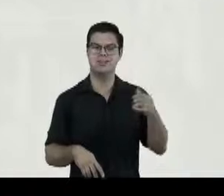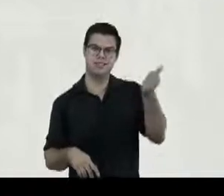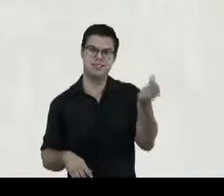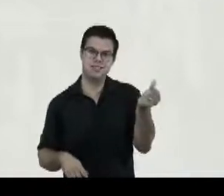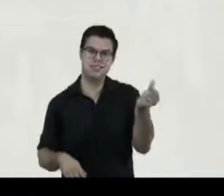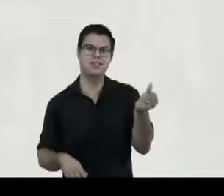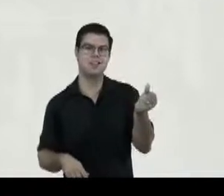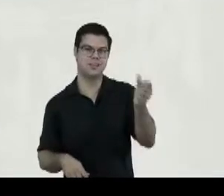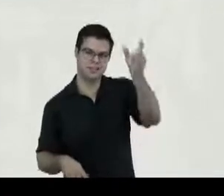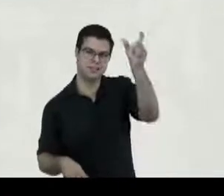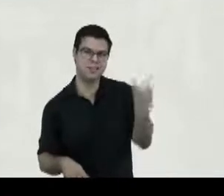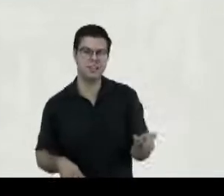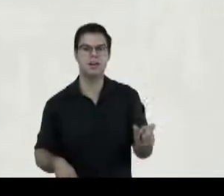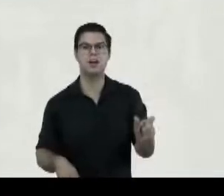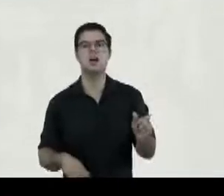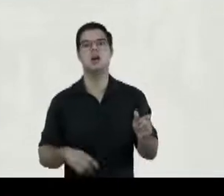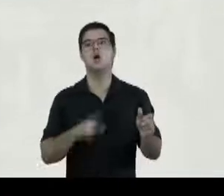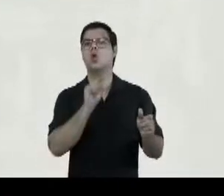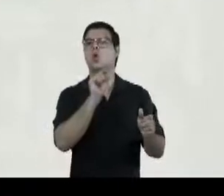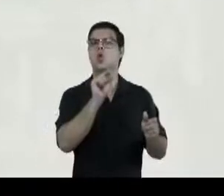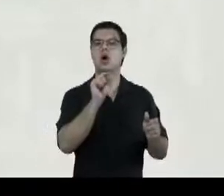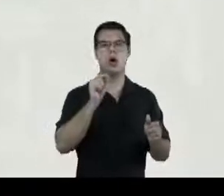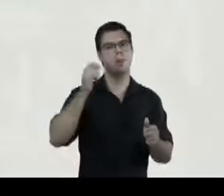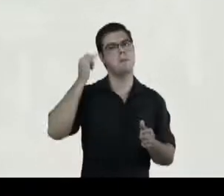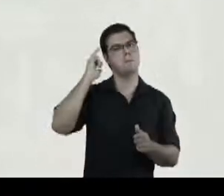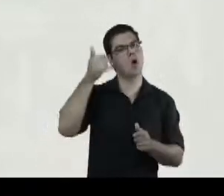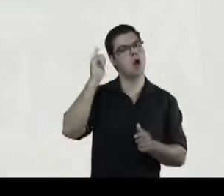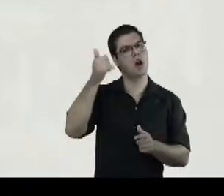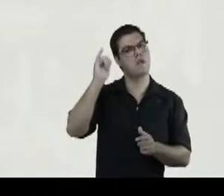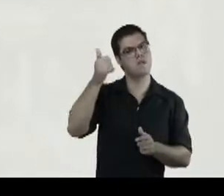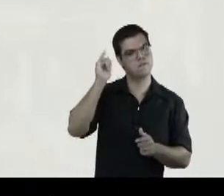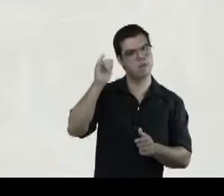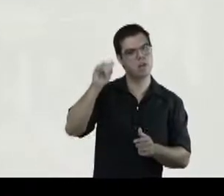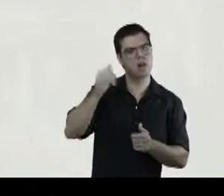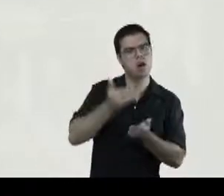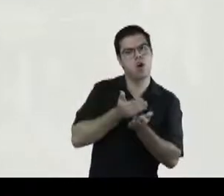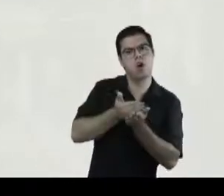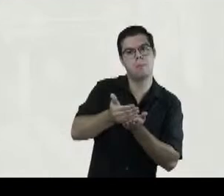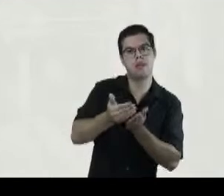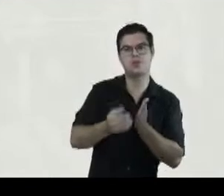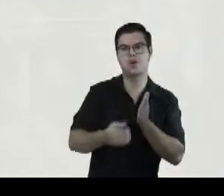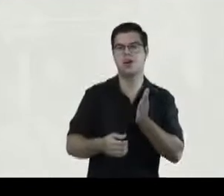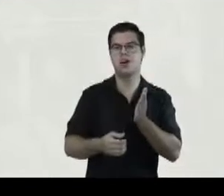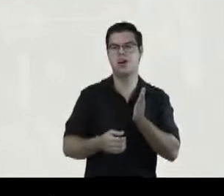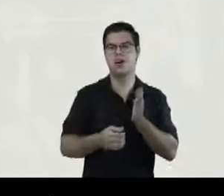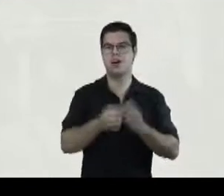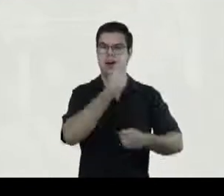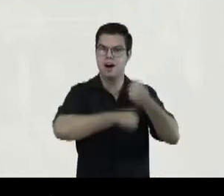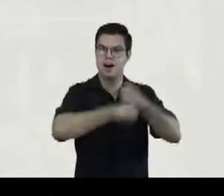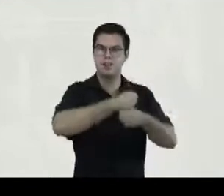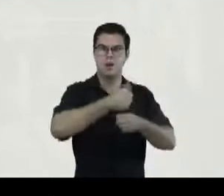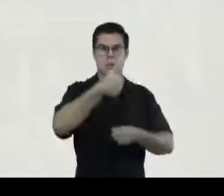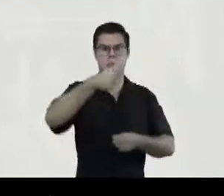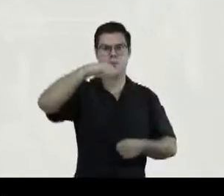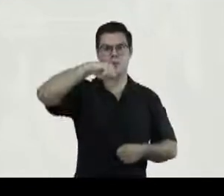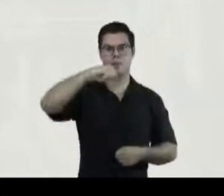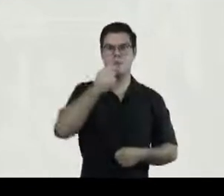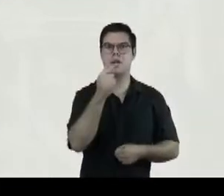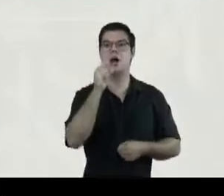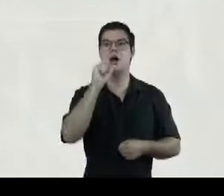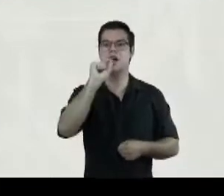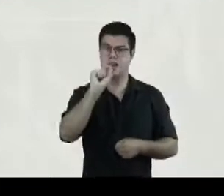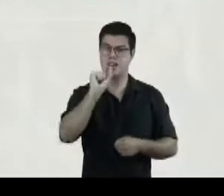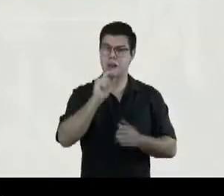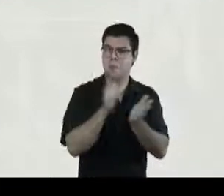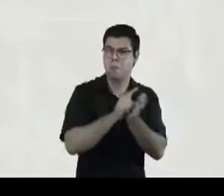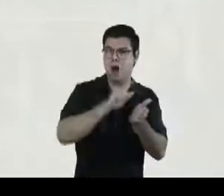été commencée dans les années 1970 sur papier. Et au bout de quelques volumes, ils ont arrêté complètement le papier pour faire